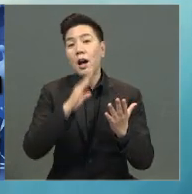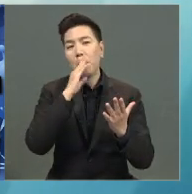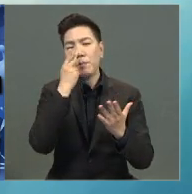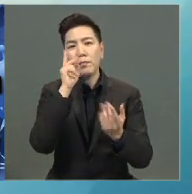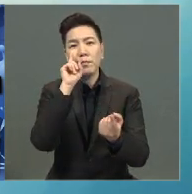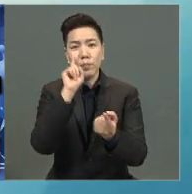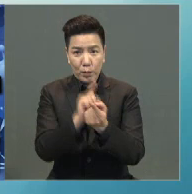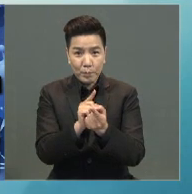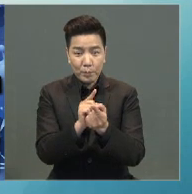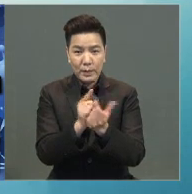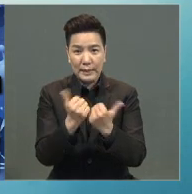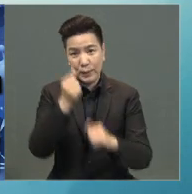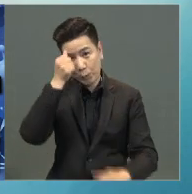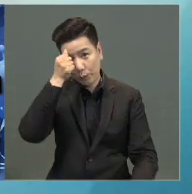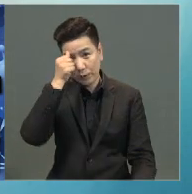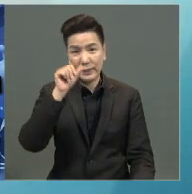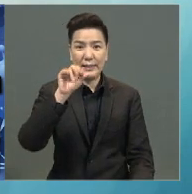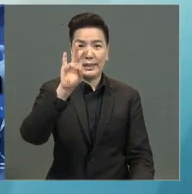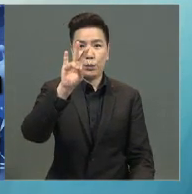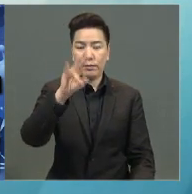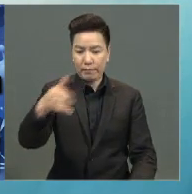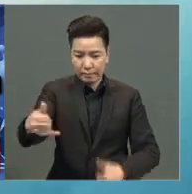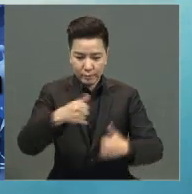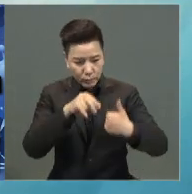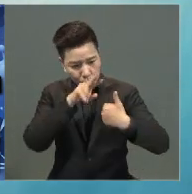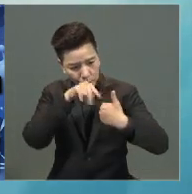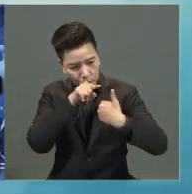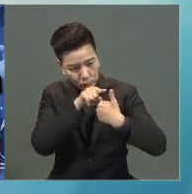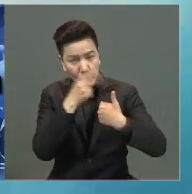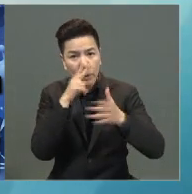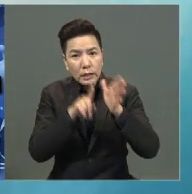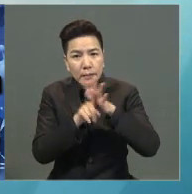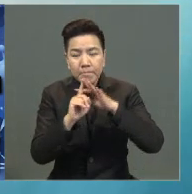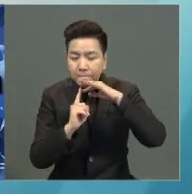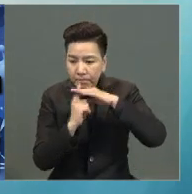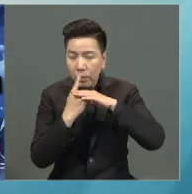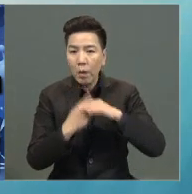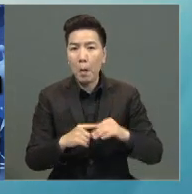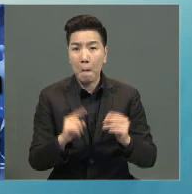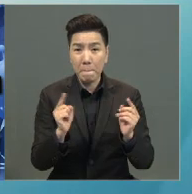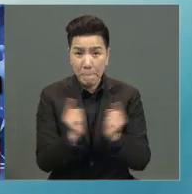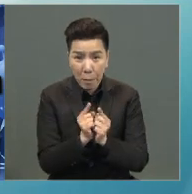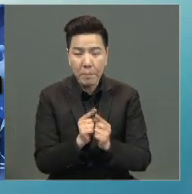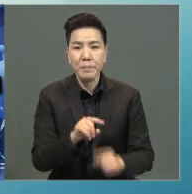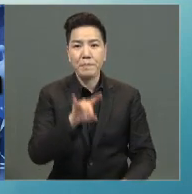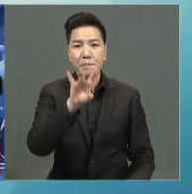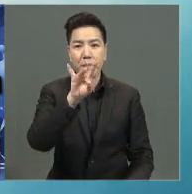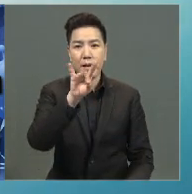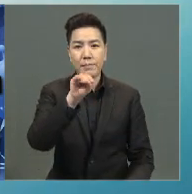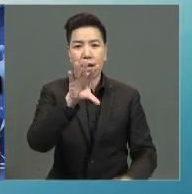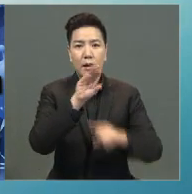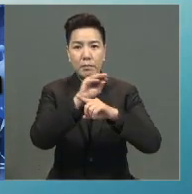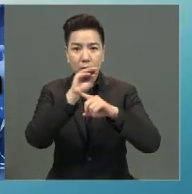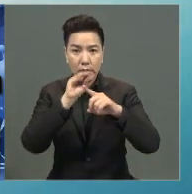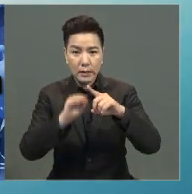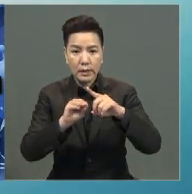บว่า7วันเนี่ยที่เรานำมาตรวจเนี่ยนะครับจะพบเชื้ออยู่ประมาณ 85%นะครับก็คือส่วนใ